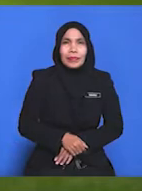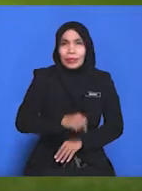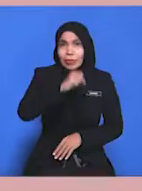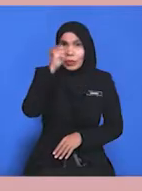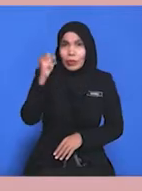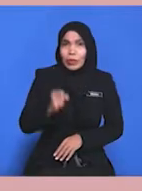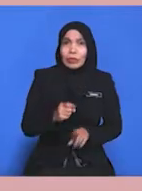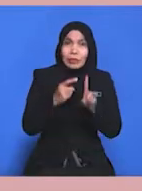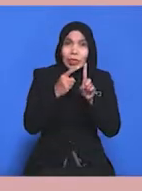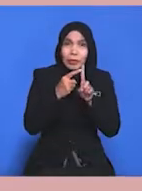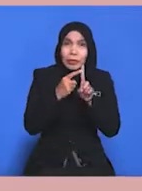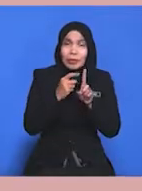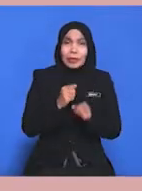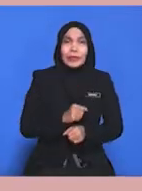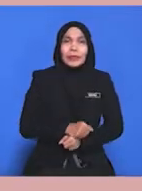Soalan pertama,